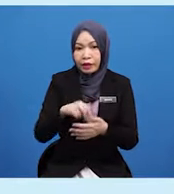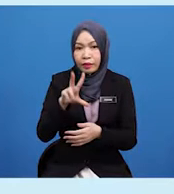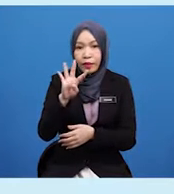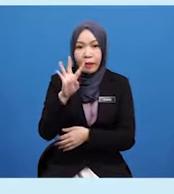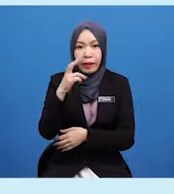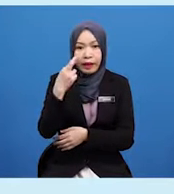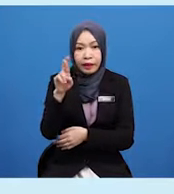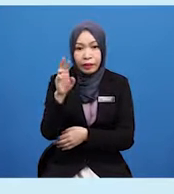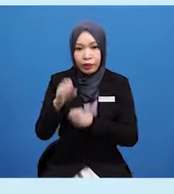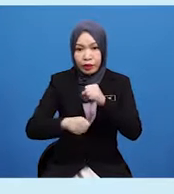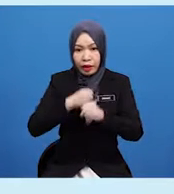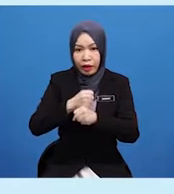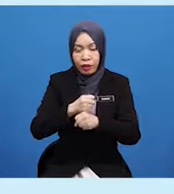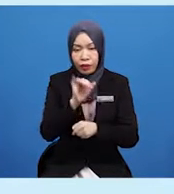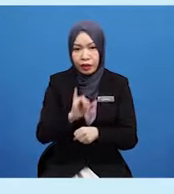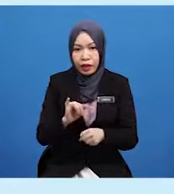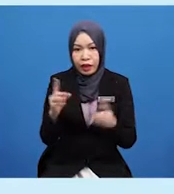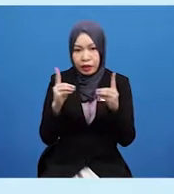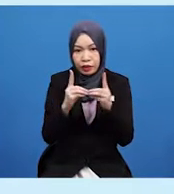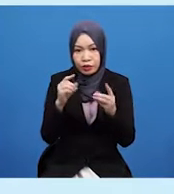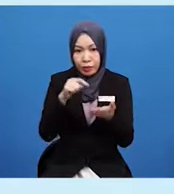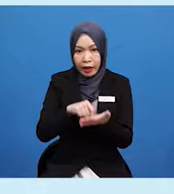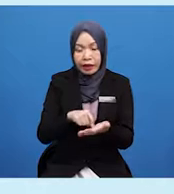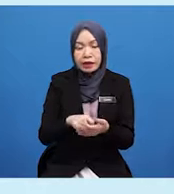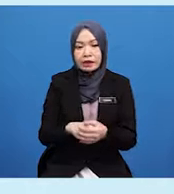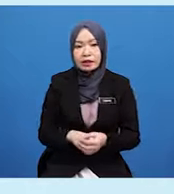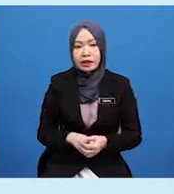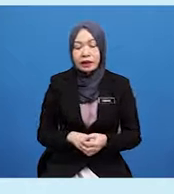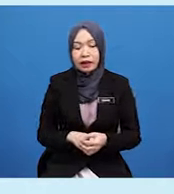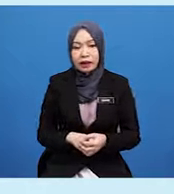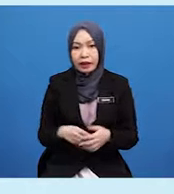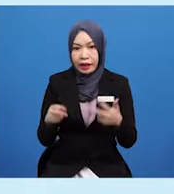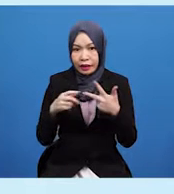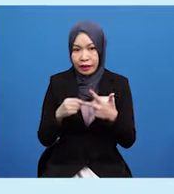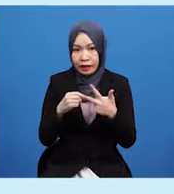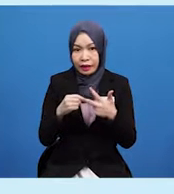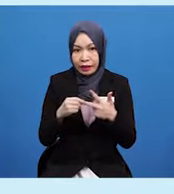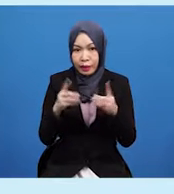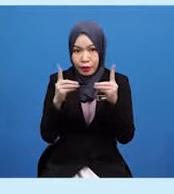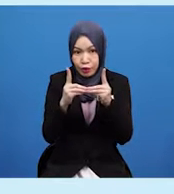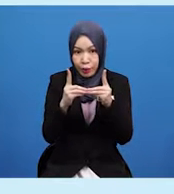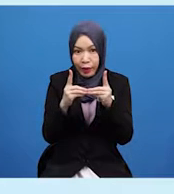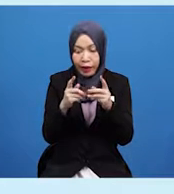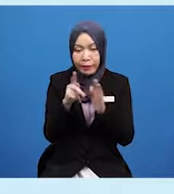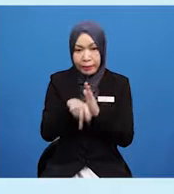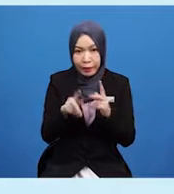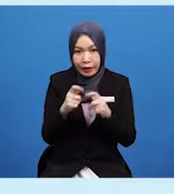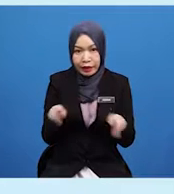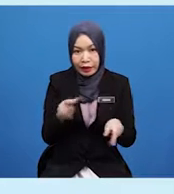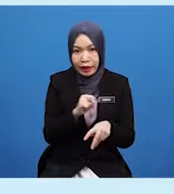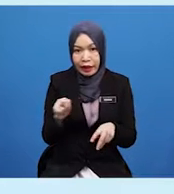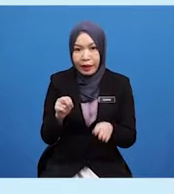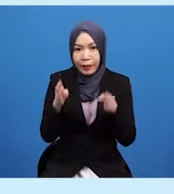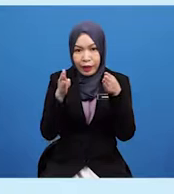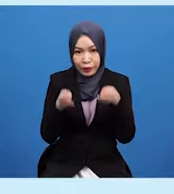tahun yang ditemui di sini Yang ketiga penemuan peninggalan manusia prasejarah